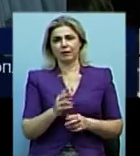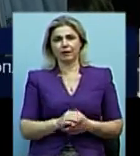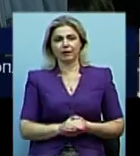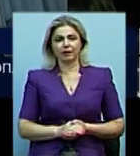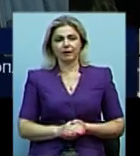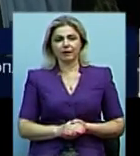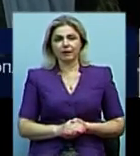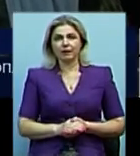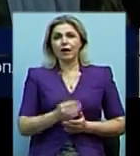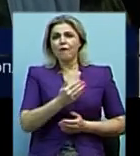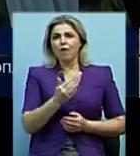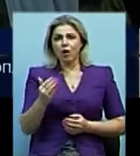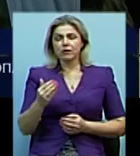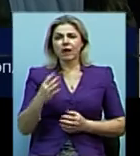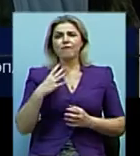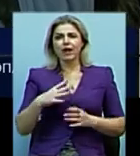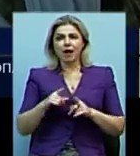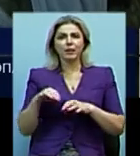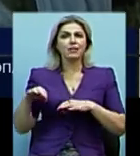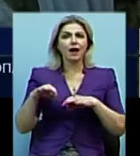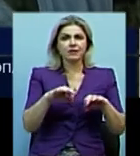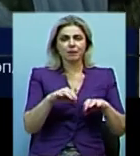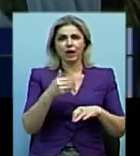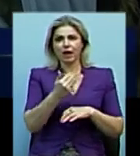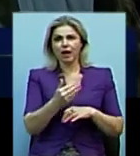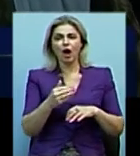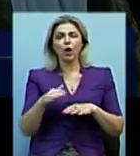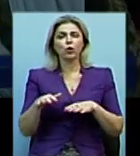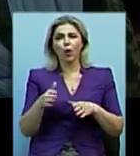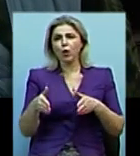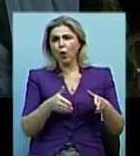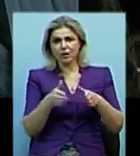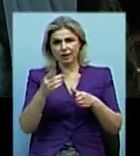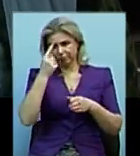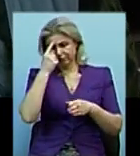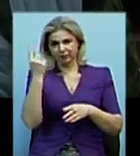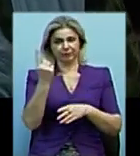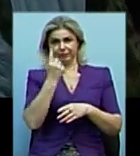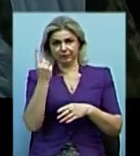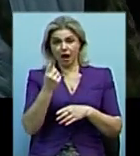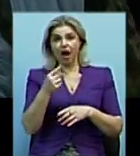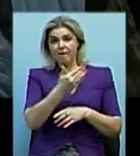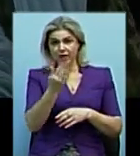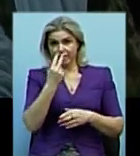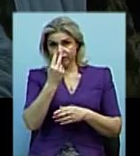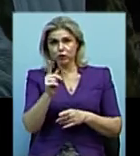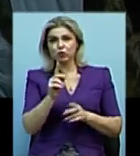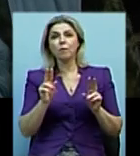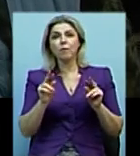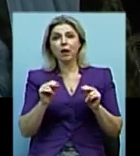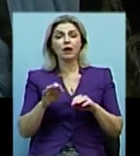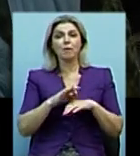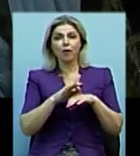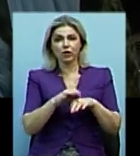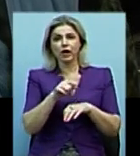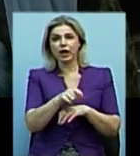Це шок. Вони перенесли транспортування, їх в дорозі захитало. Ви бачили, для того, щоб їх благополучно вести, їх